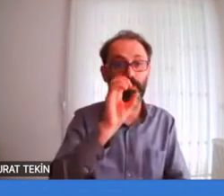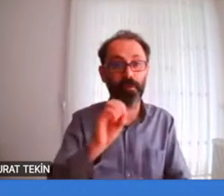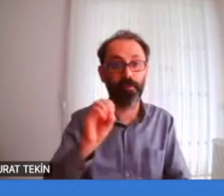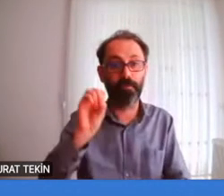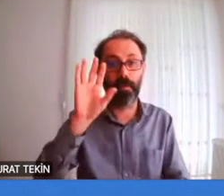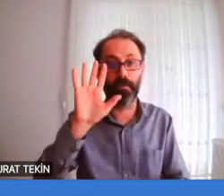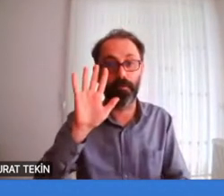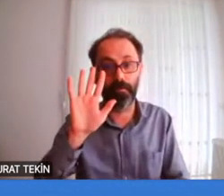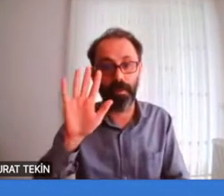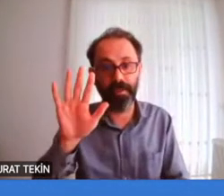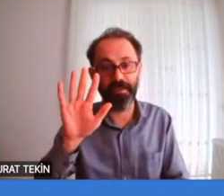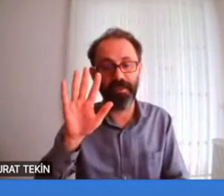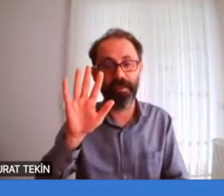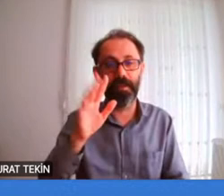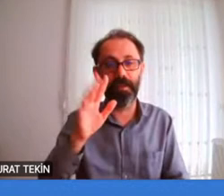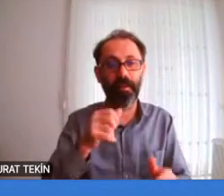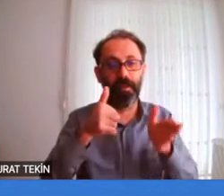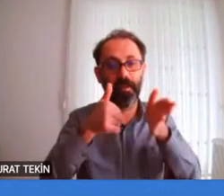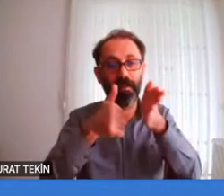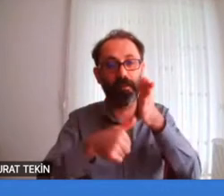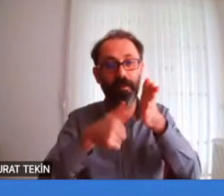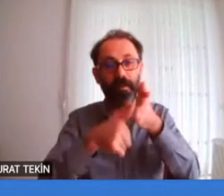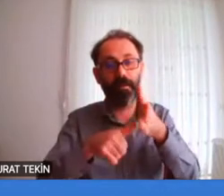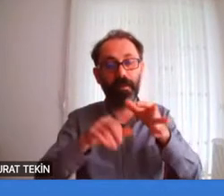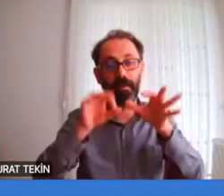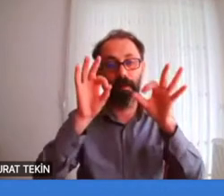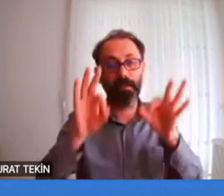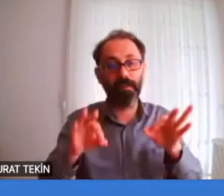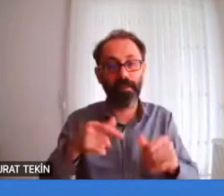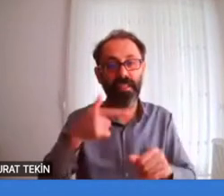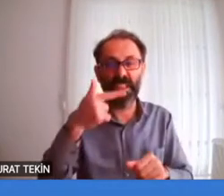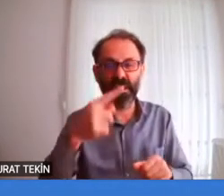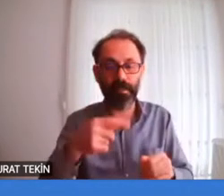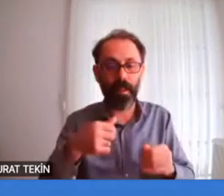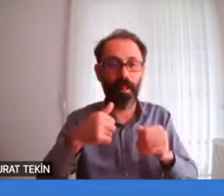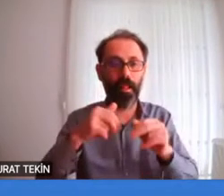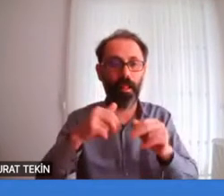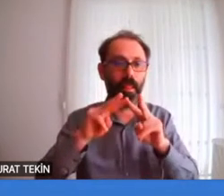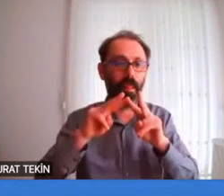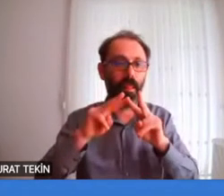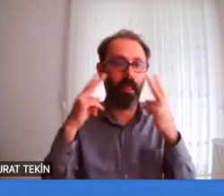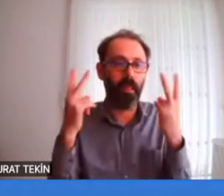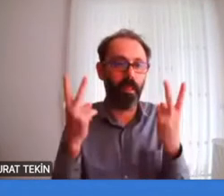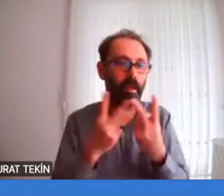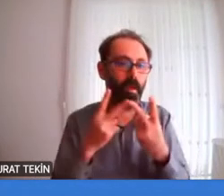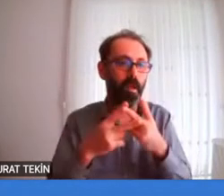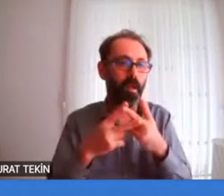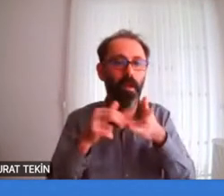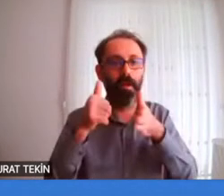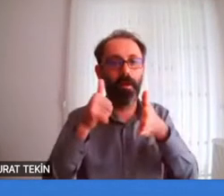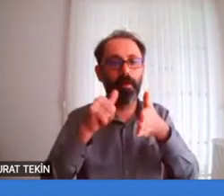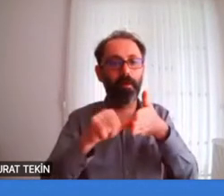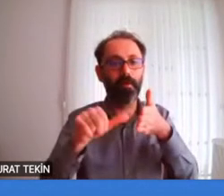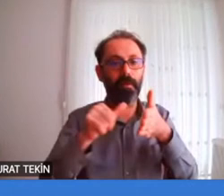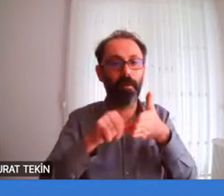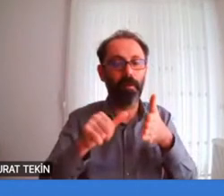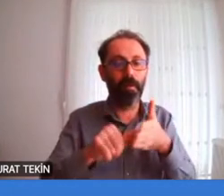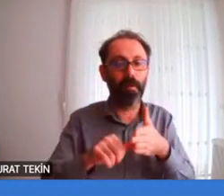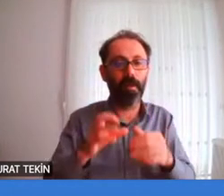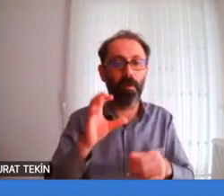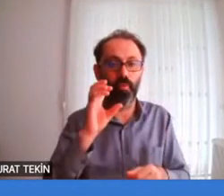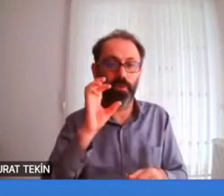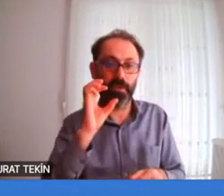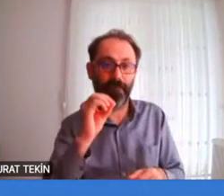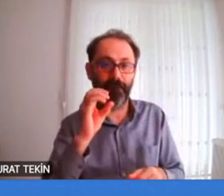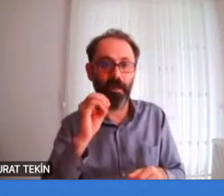geldiğimizde 2021 çok kısa bir dönemde dünya çok çok öndeyken bu alanda biz sıfırdan başlayıp şu